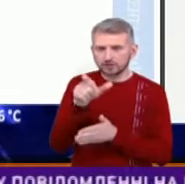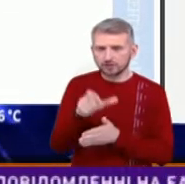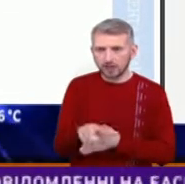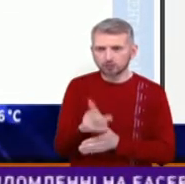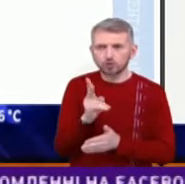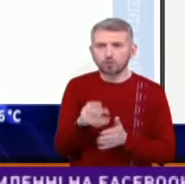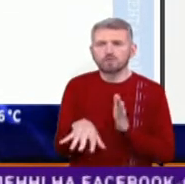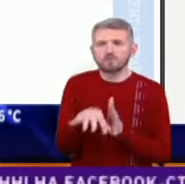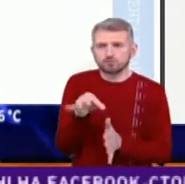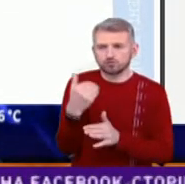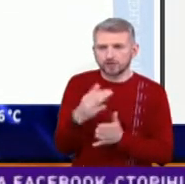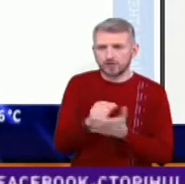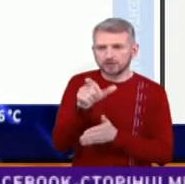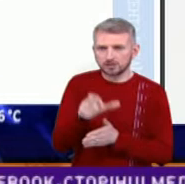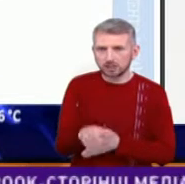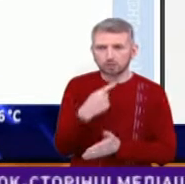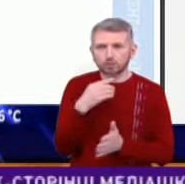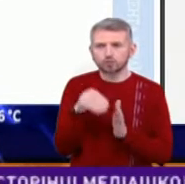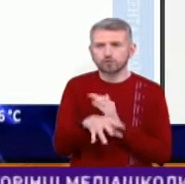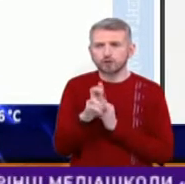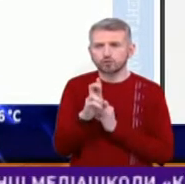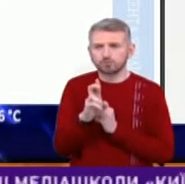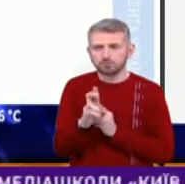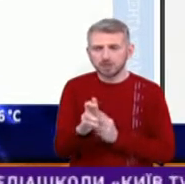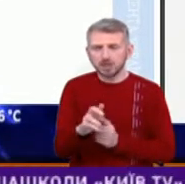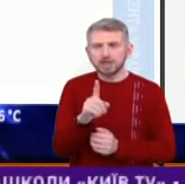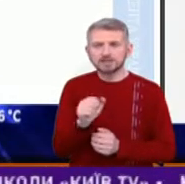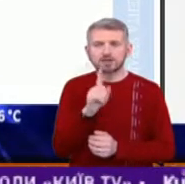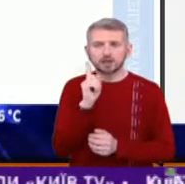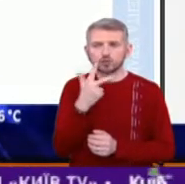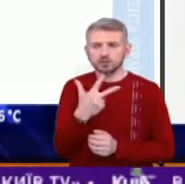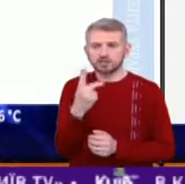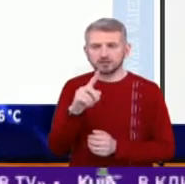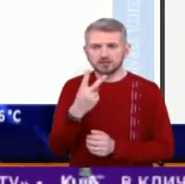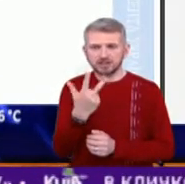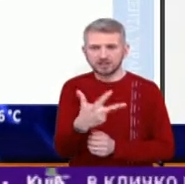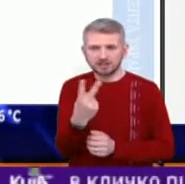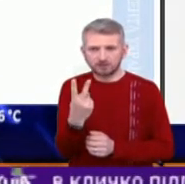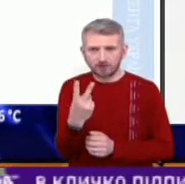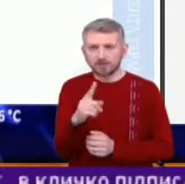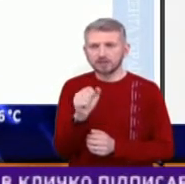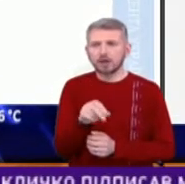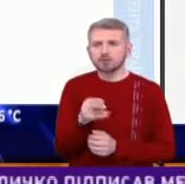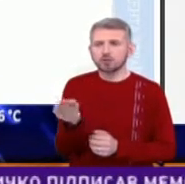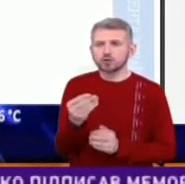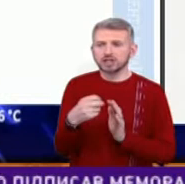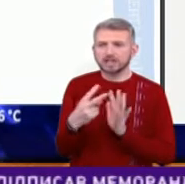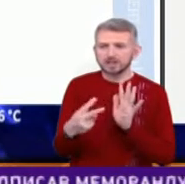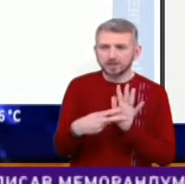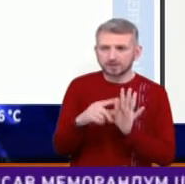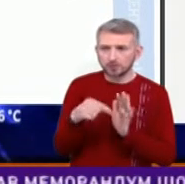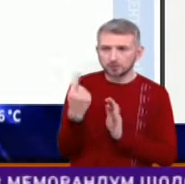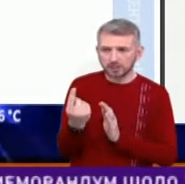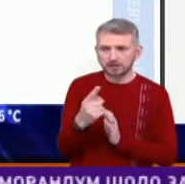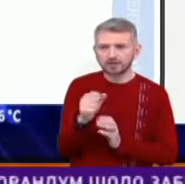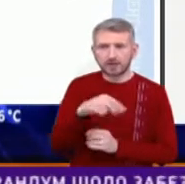хто визначився з кандидатом, проголосували б за Зеленського 32%, за Петра Порошенка